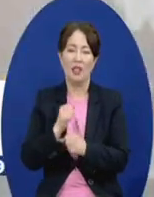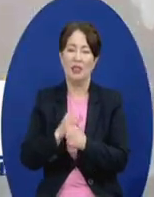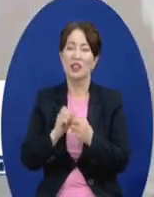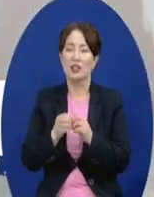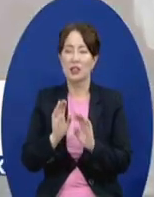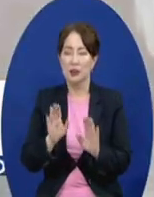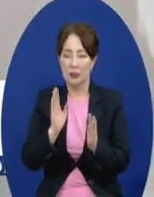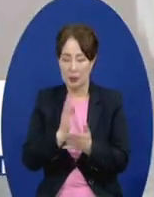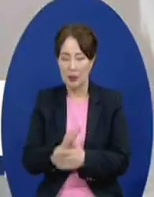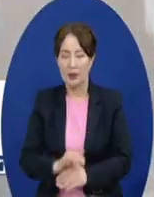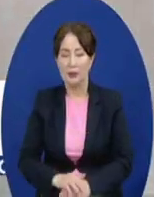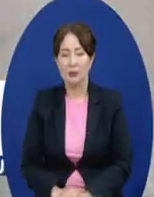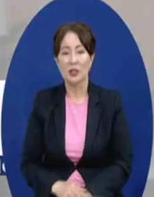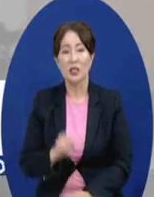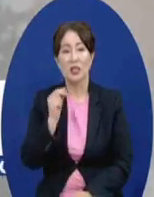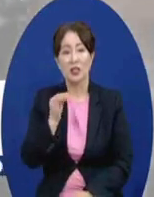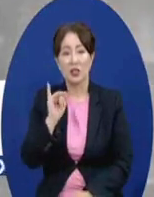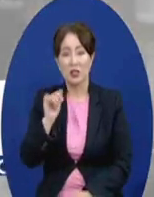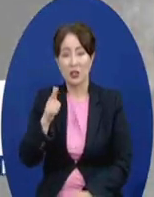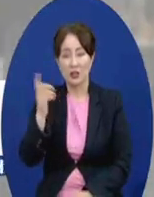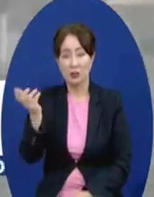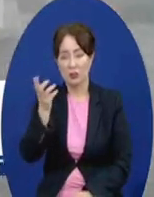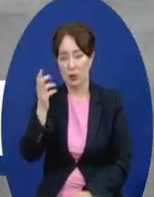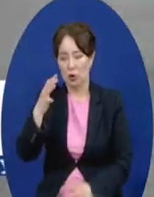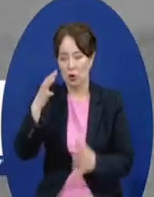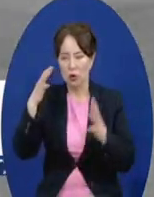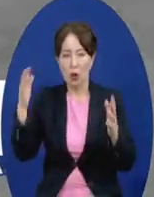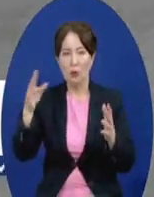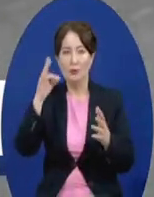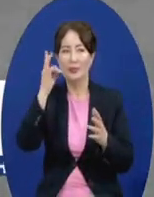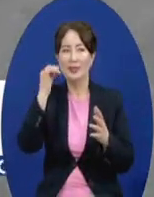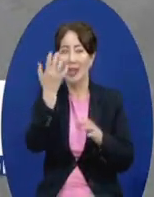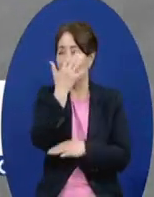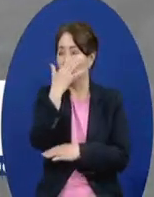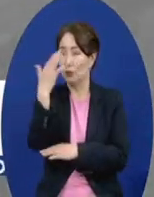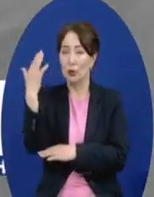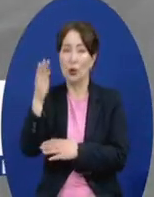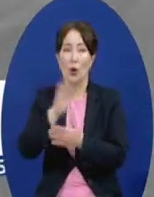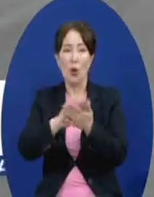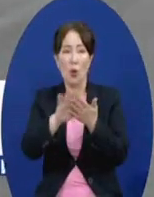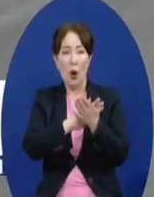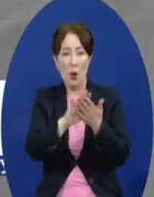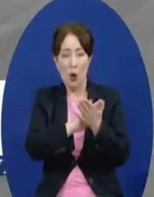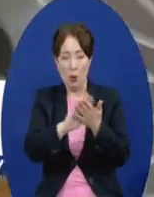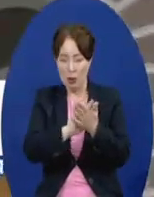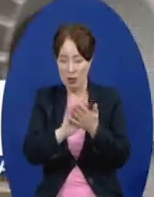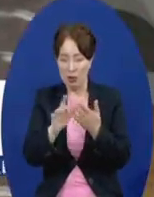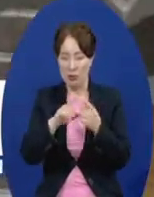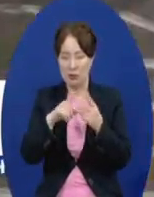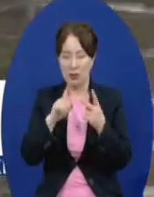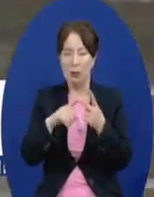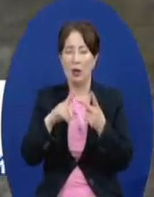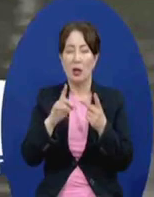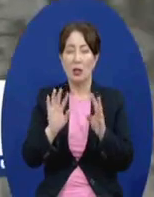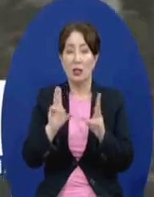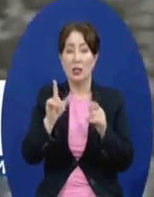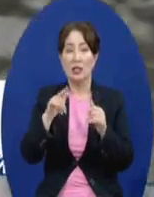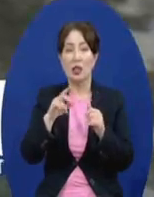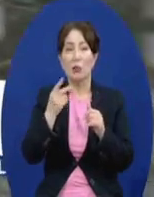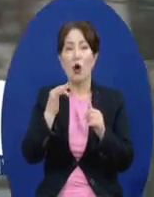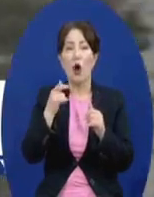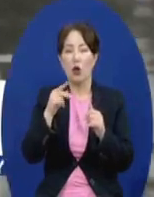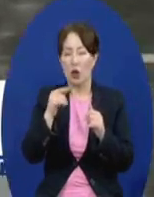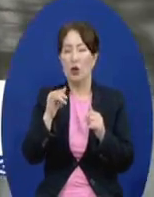явцдаг. Чигшүүлт хийснээр том аврын нарс модыг угааж ногоон байгууламжийг сэргээх биогийн үйлчлэлийг нэмэгдүүлдэг. Нарс